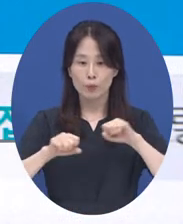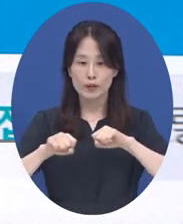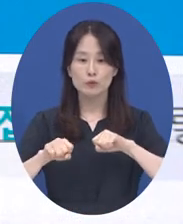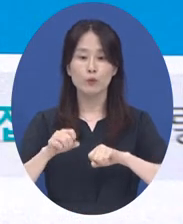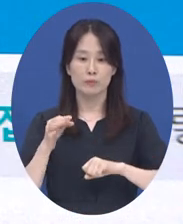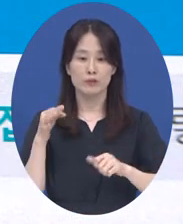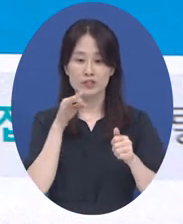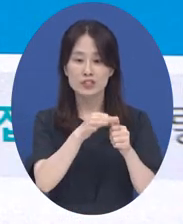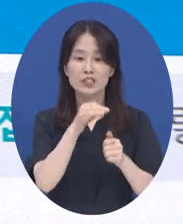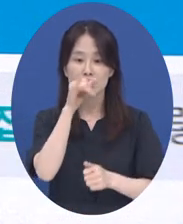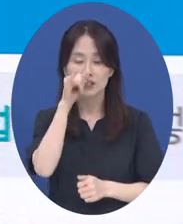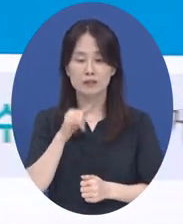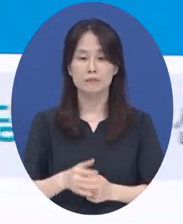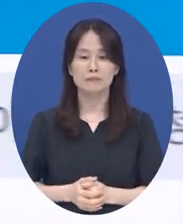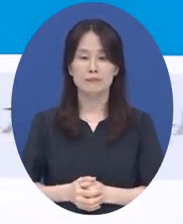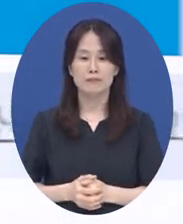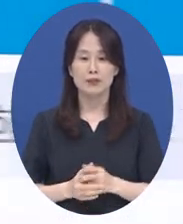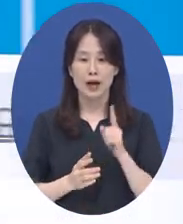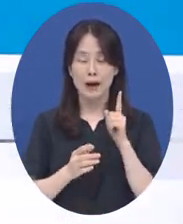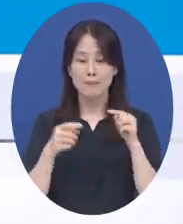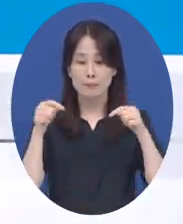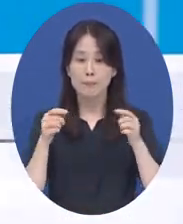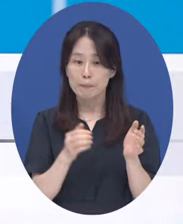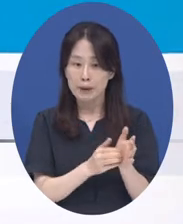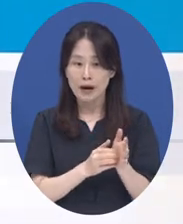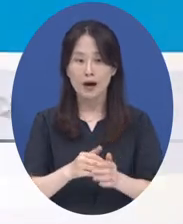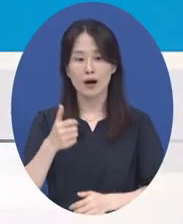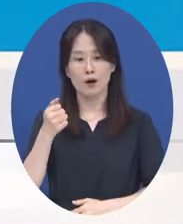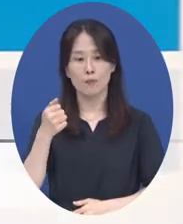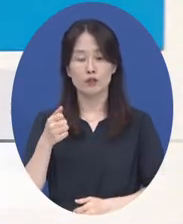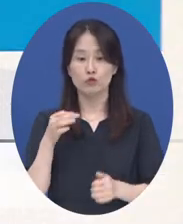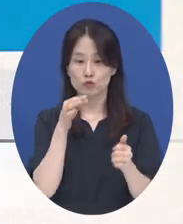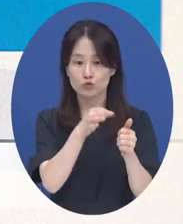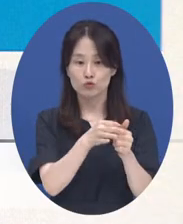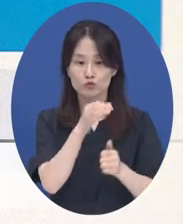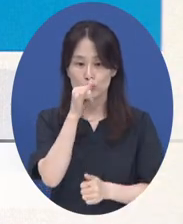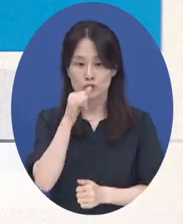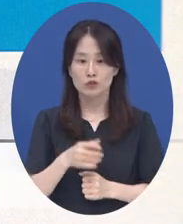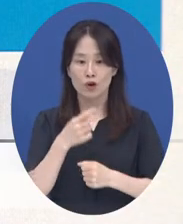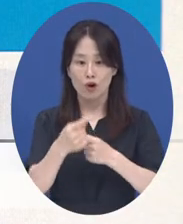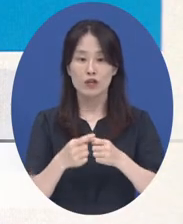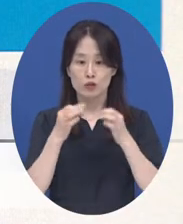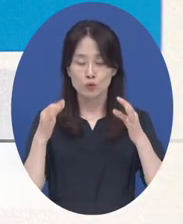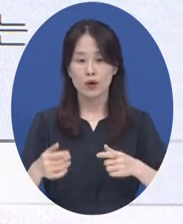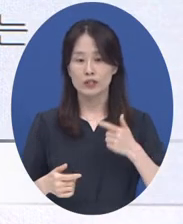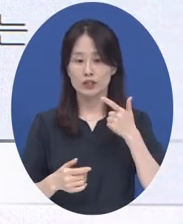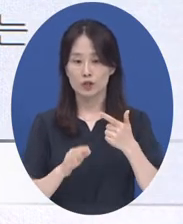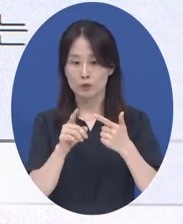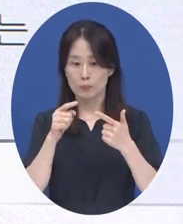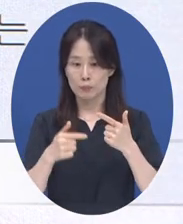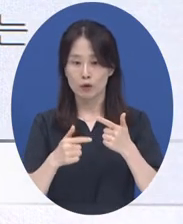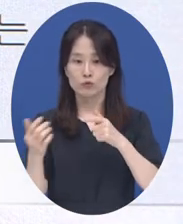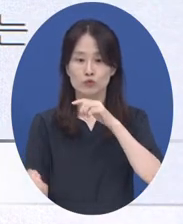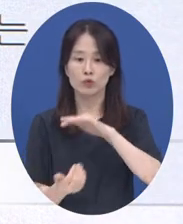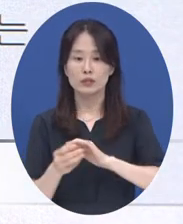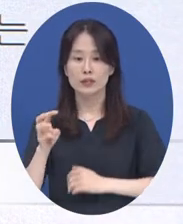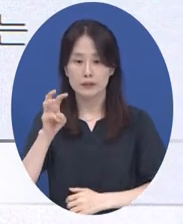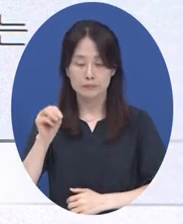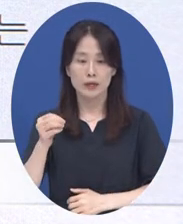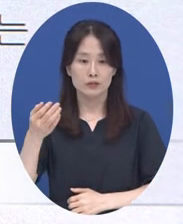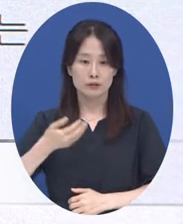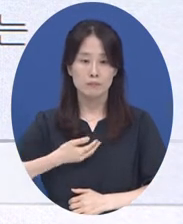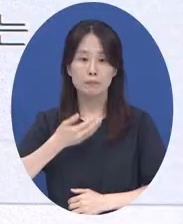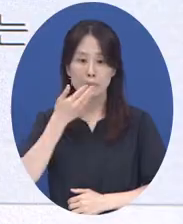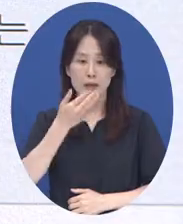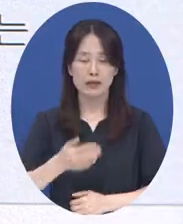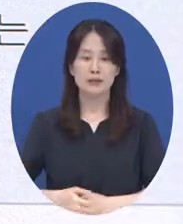있습니다 한번 면접을 봤을 경우 5만원이 지원되는데 한해동안 6번까지 최대 30만 원을 받을 수